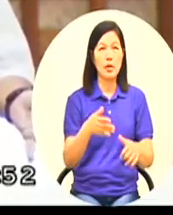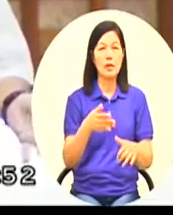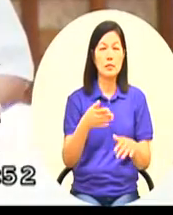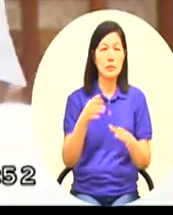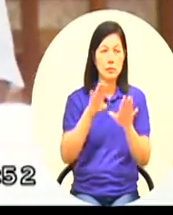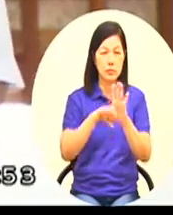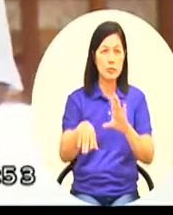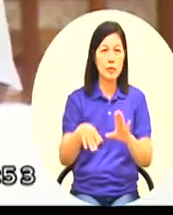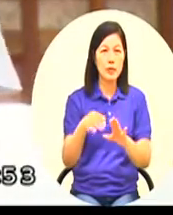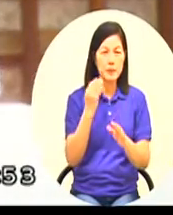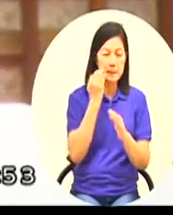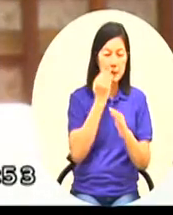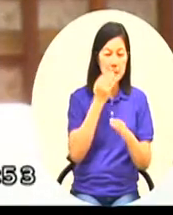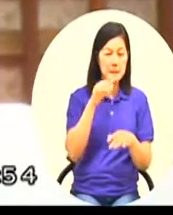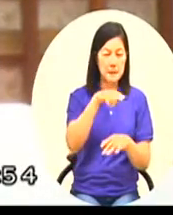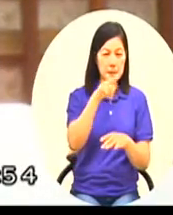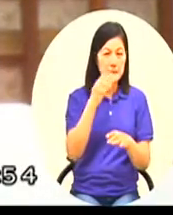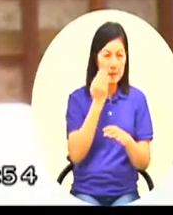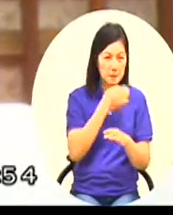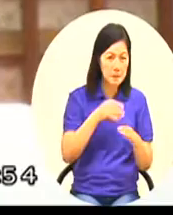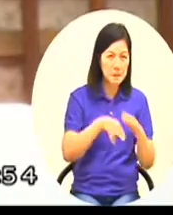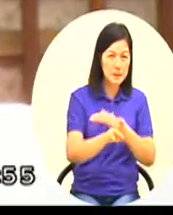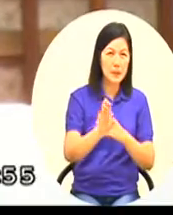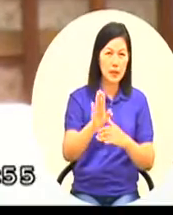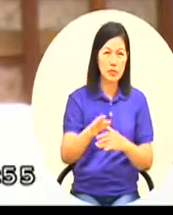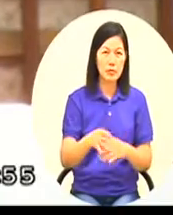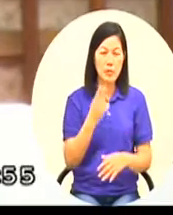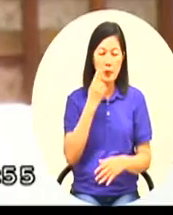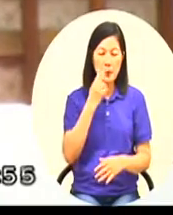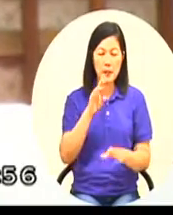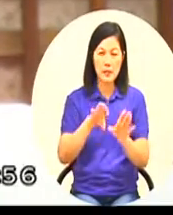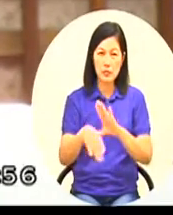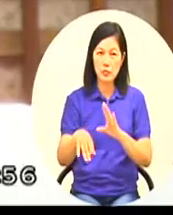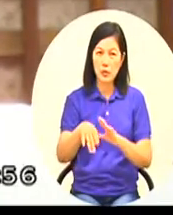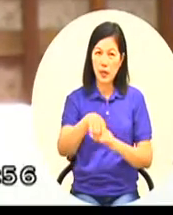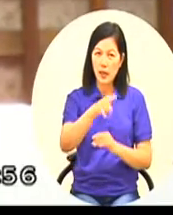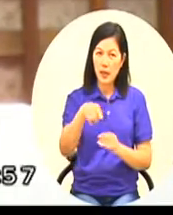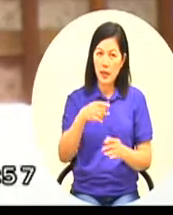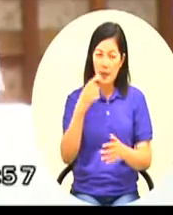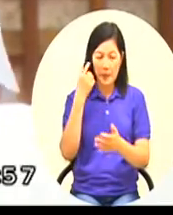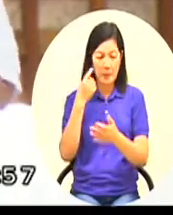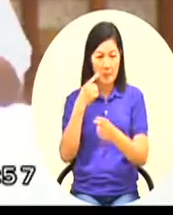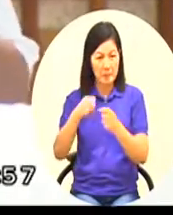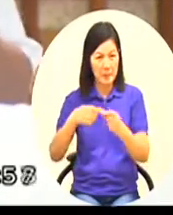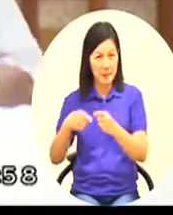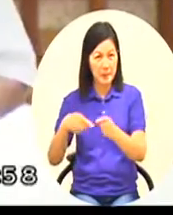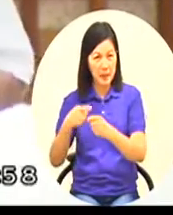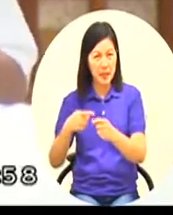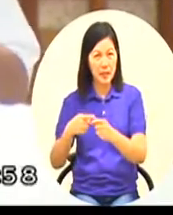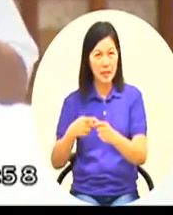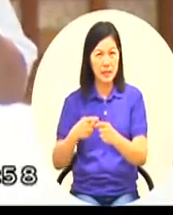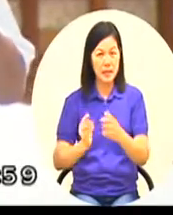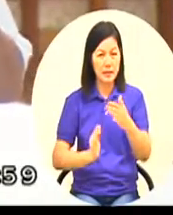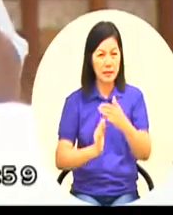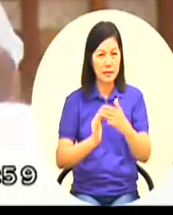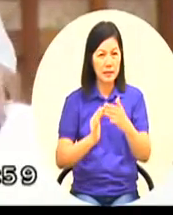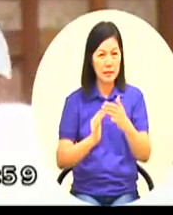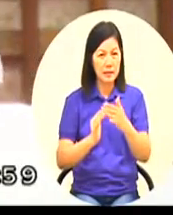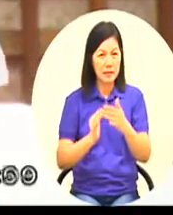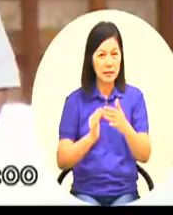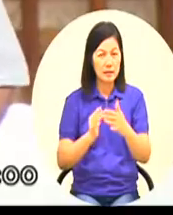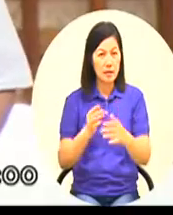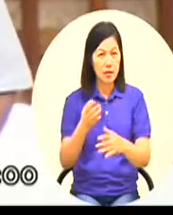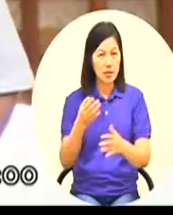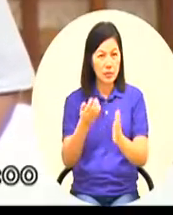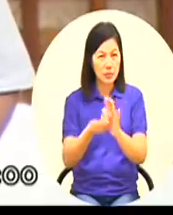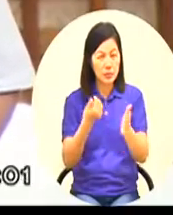钱。烟税，你那么乐观吗？能够每一年达到这里吗？所以说，他所提出来的预算